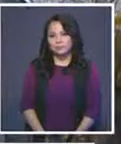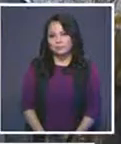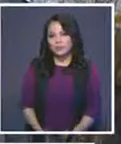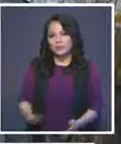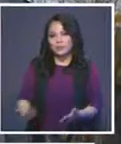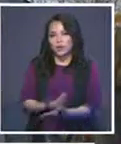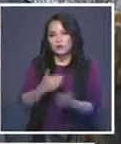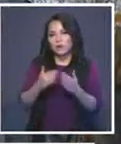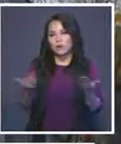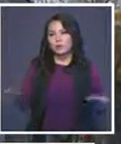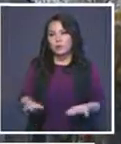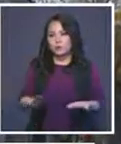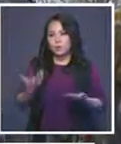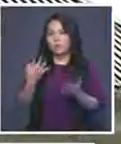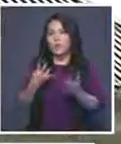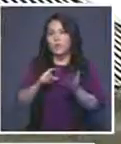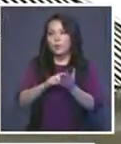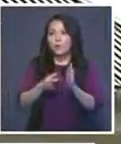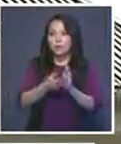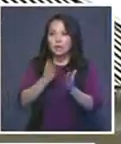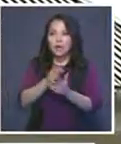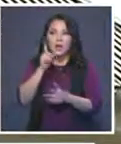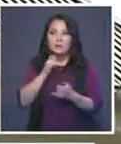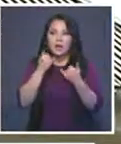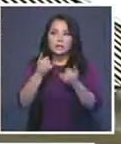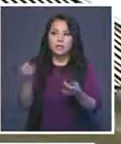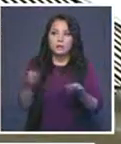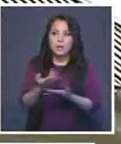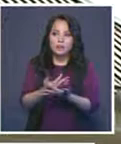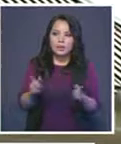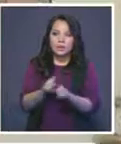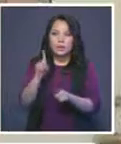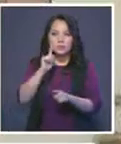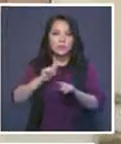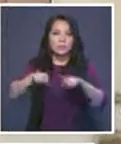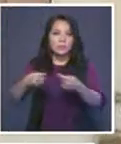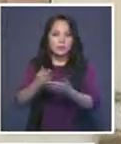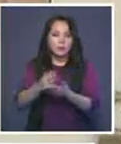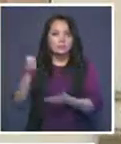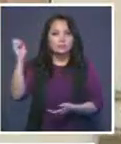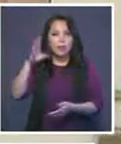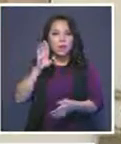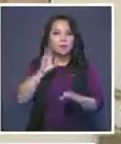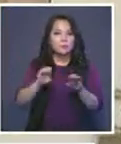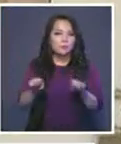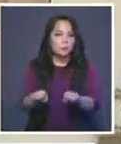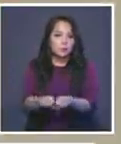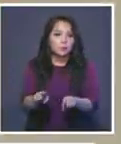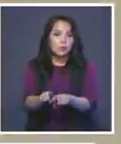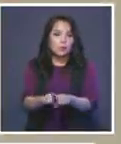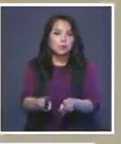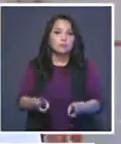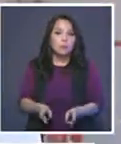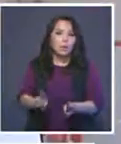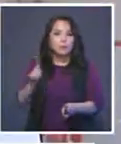Жаңа баспана 4 бөлмелі. Тұрмысқа қажетті барлық жағдай жасалып, керек жарақтың бәрі қойылған. Жарық пен су құбыры тартылып, көгілдір отында